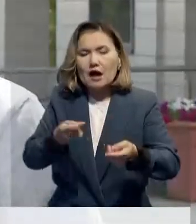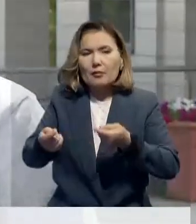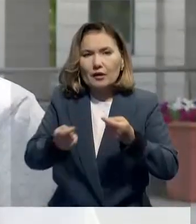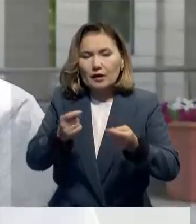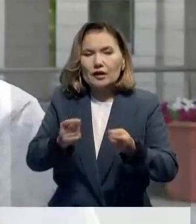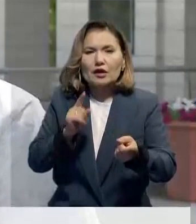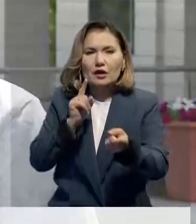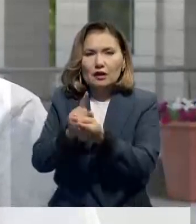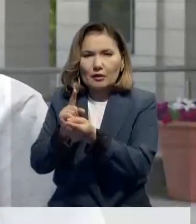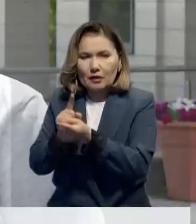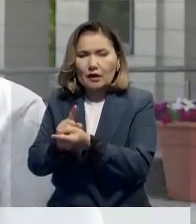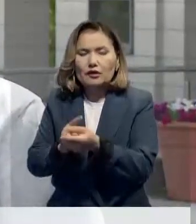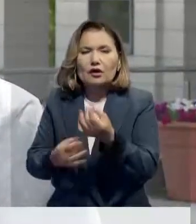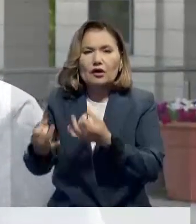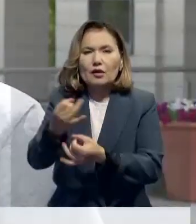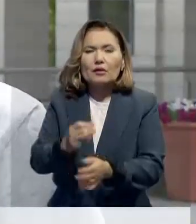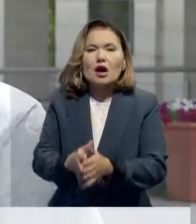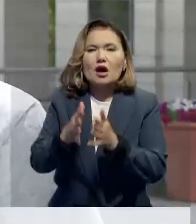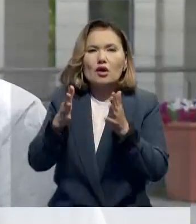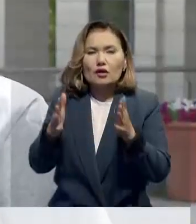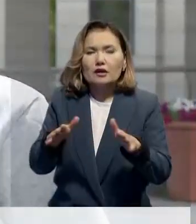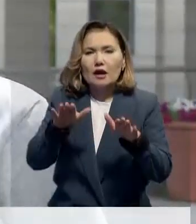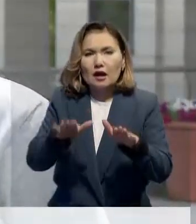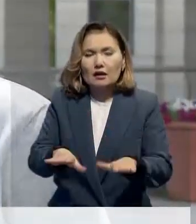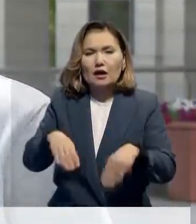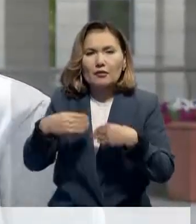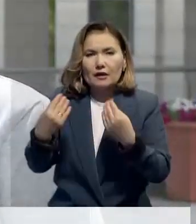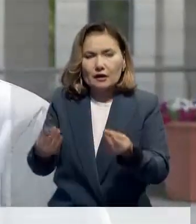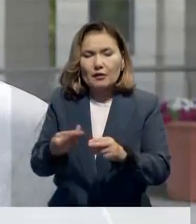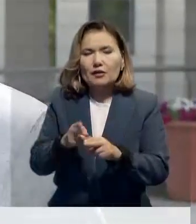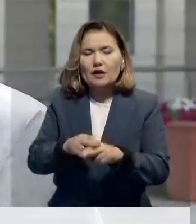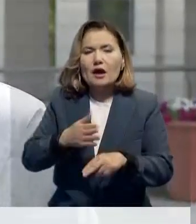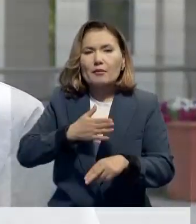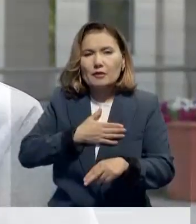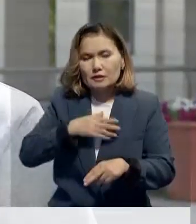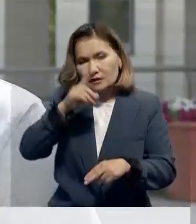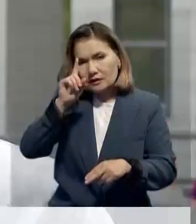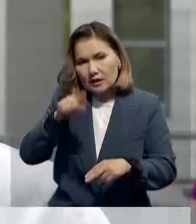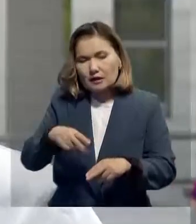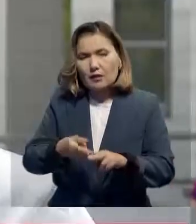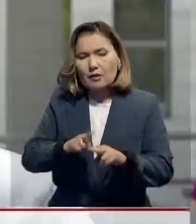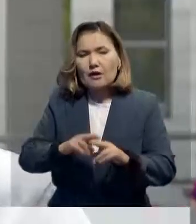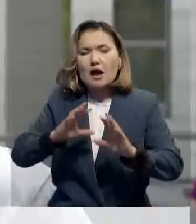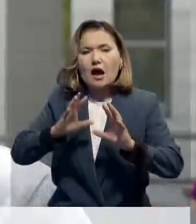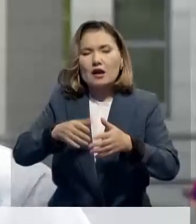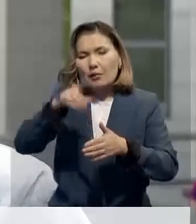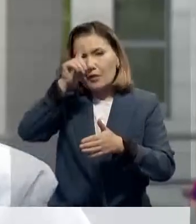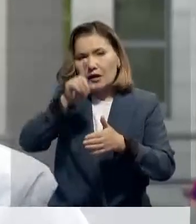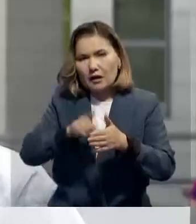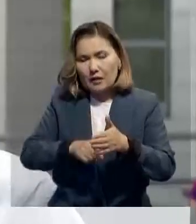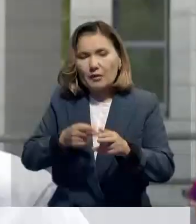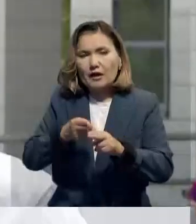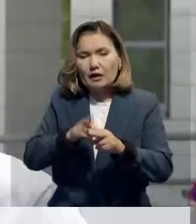диалогқа шақыратын, келісімге шақыратын үлкен бір алаң ұсынды. Бұл алаңды қазіргі біз барлығымыз біліп жүргендей, әлемдік және дәстүрлі